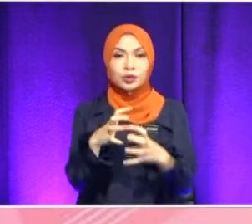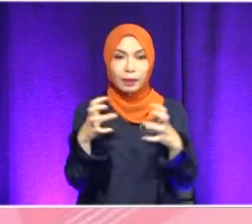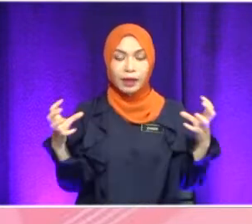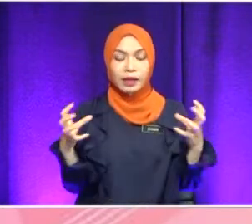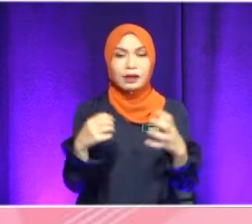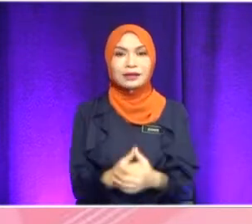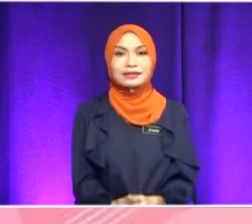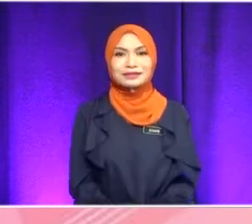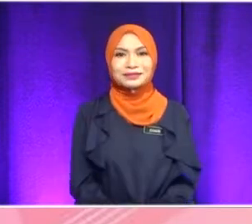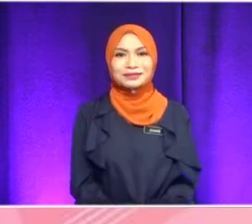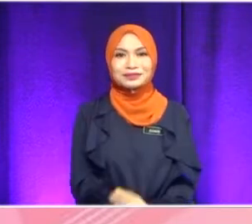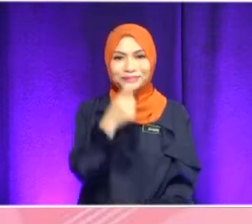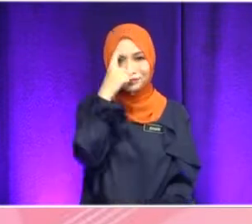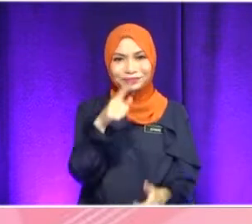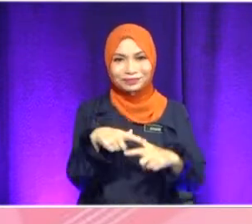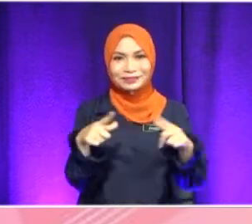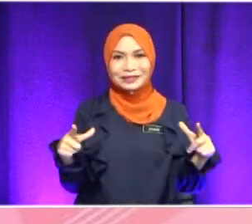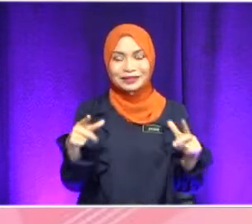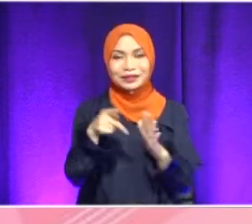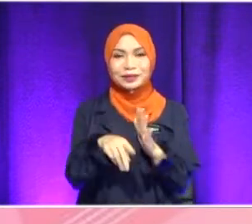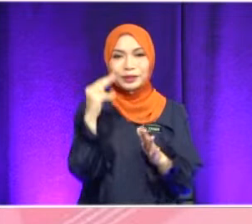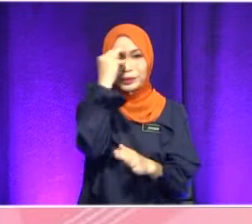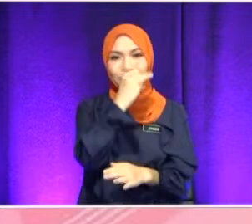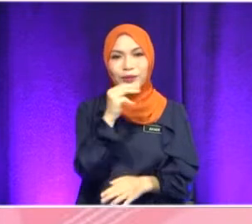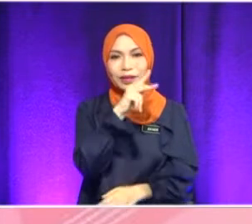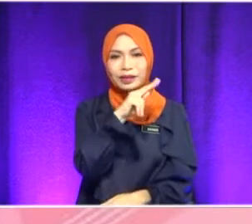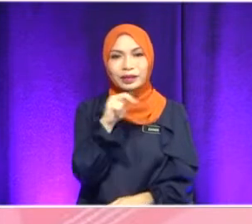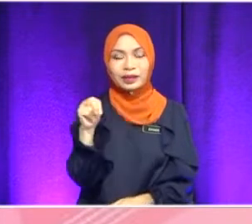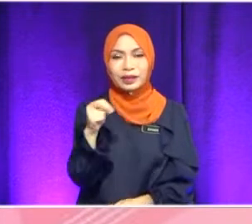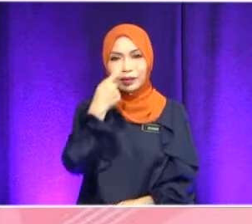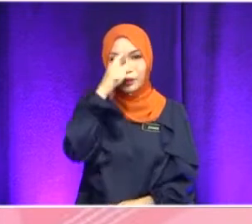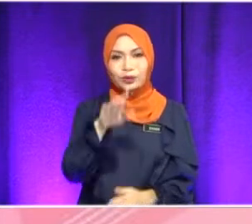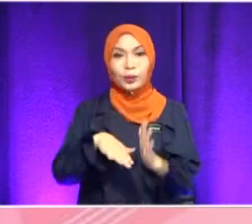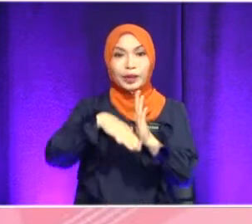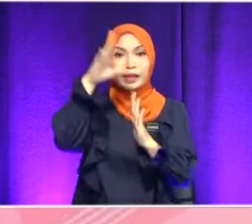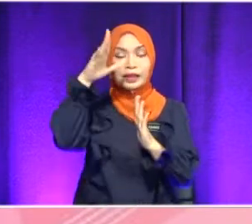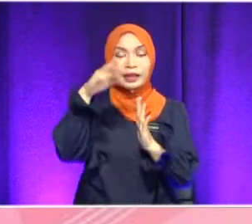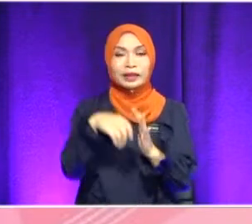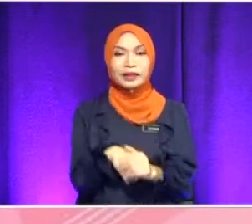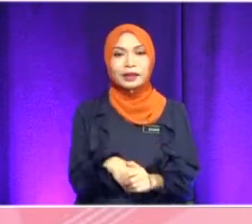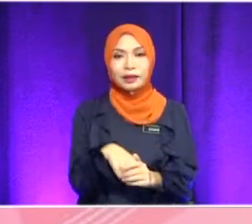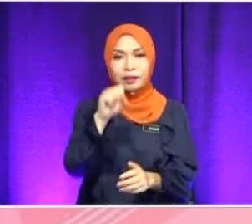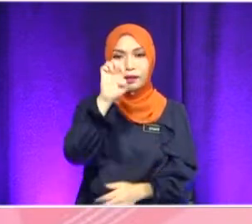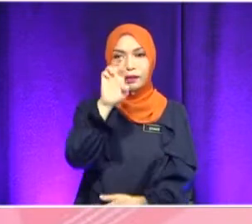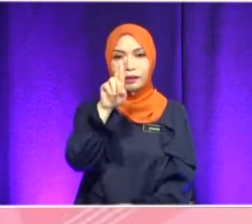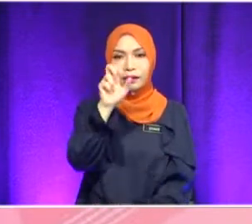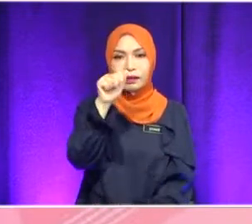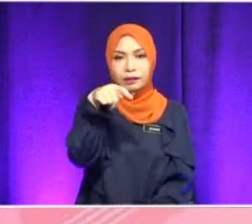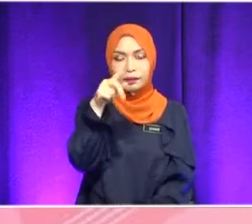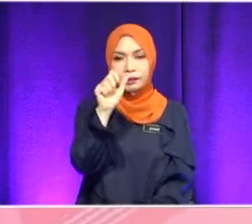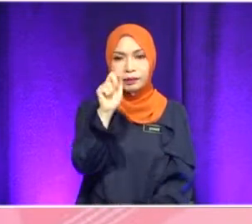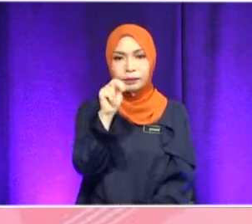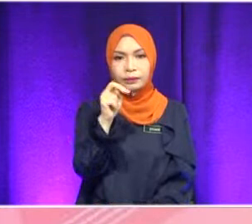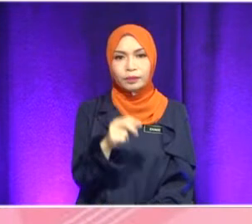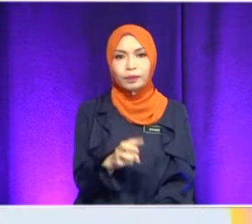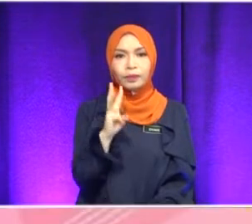luas permukaan untuk meningkatkan penyerapan air Bila dua semoga ada besar ke ada penyerapan pun akan tinggi-tinggi Oke